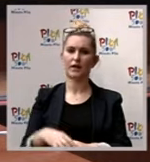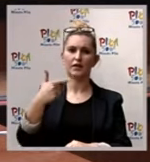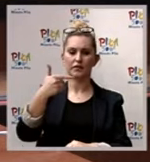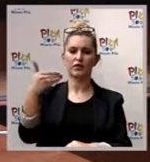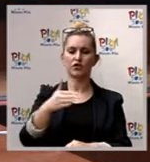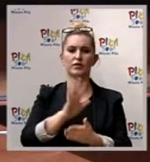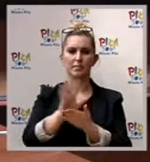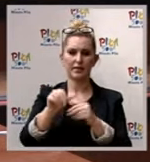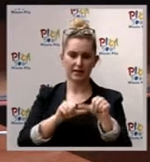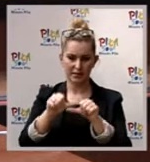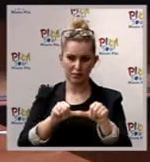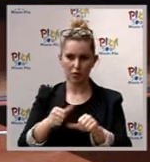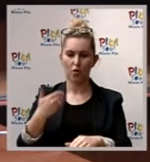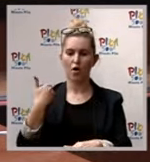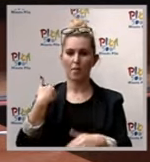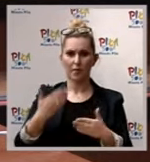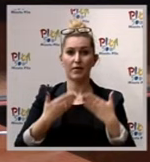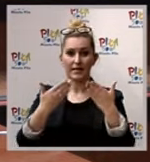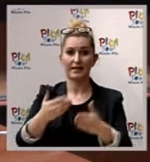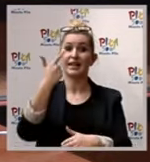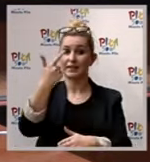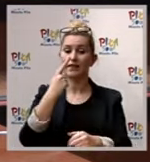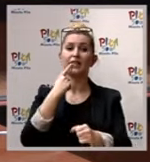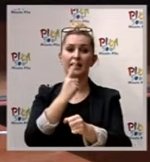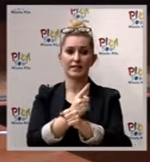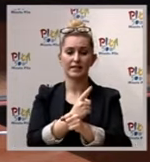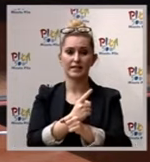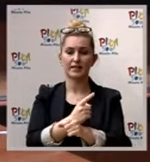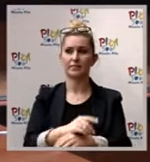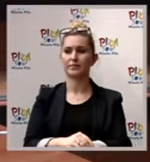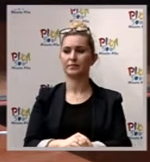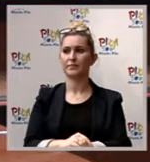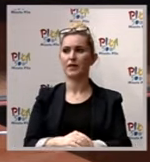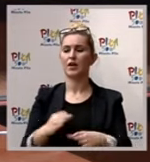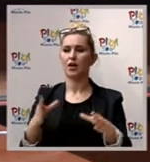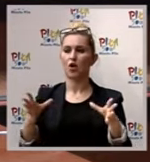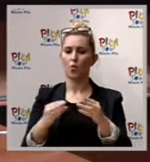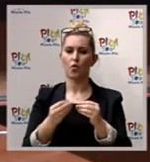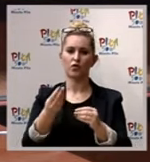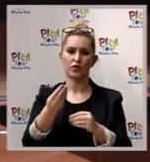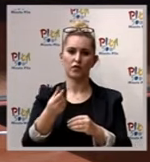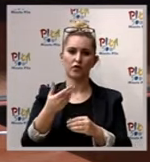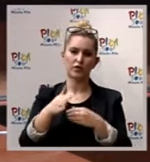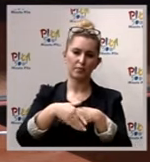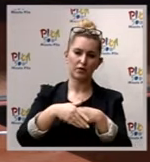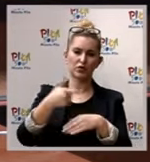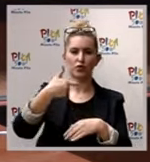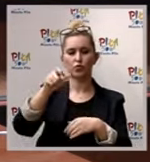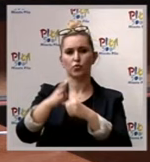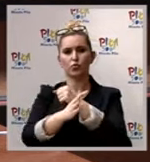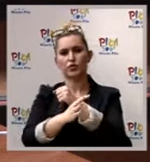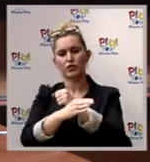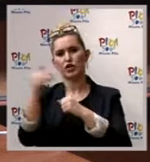roku zostały wydane dwie decyzje o rencie planistycznej na łączną kwotę blisko 190